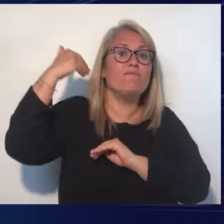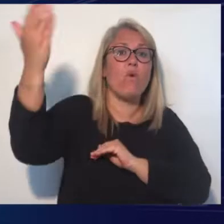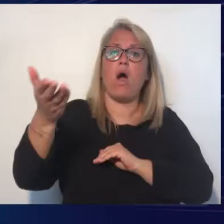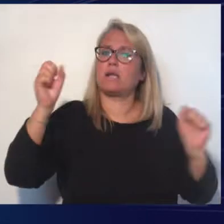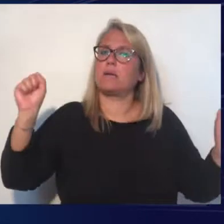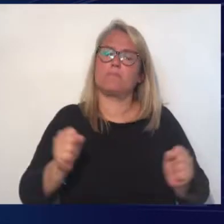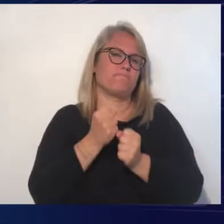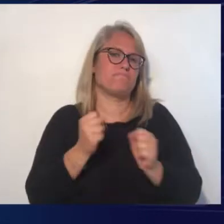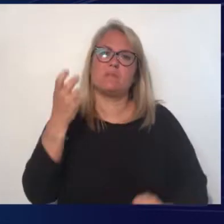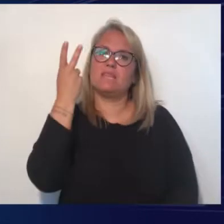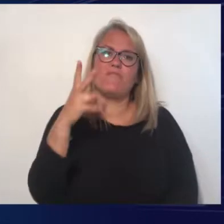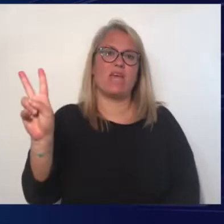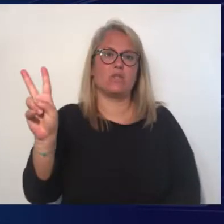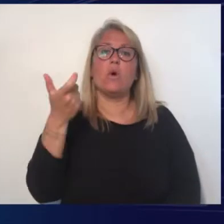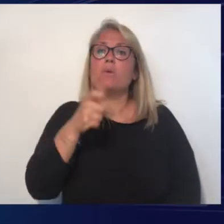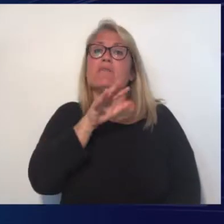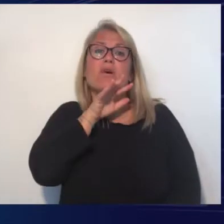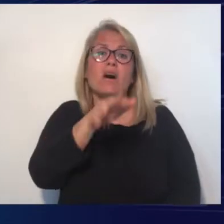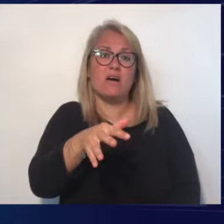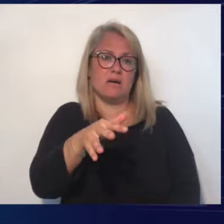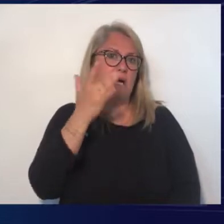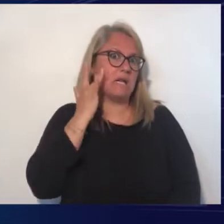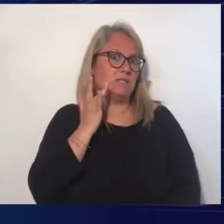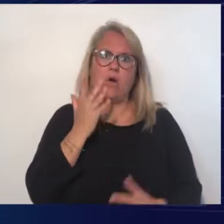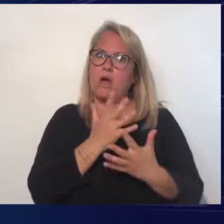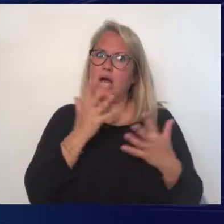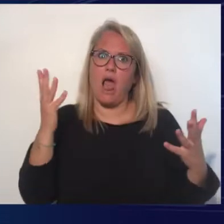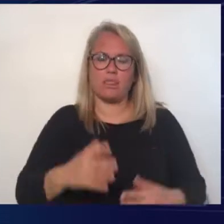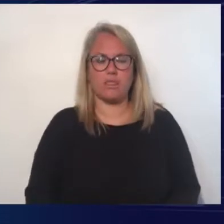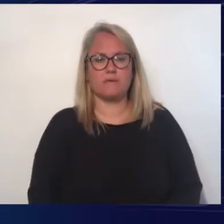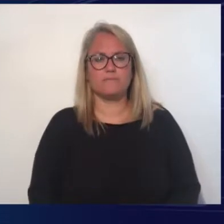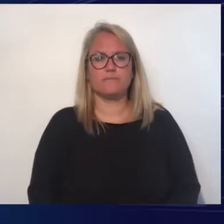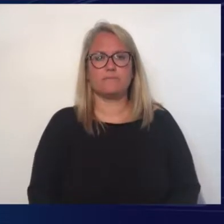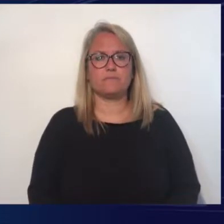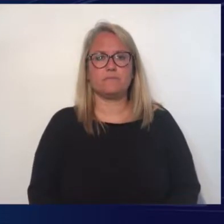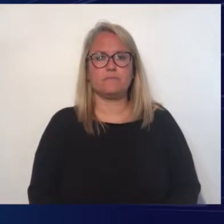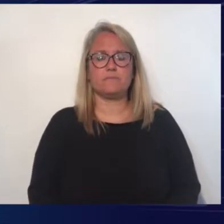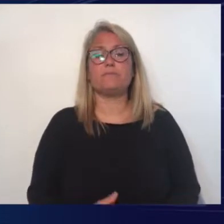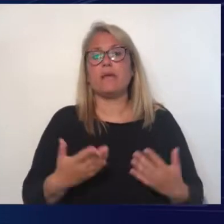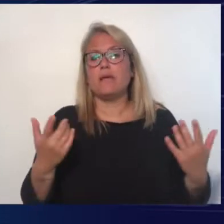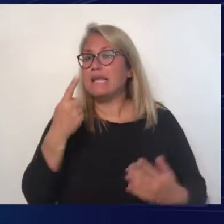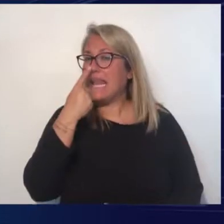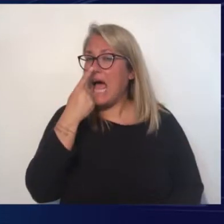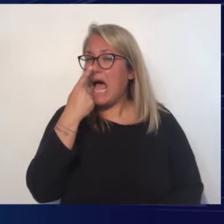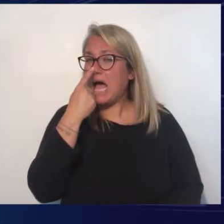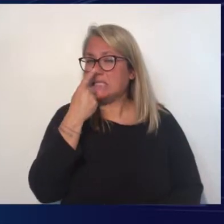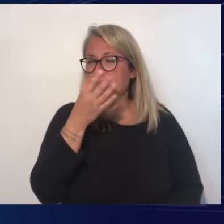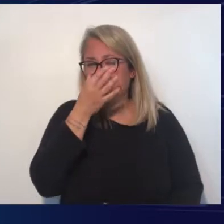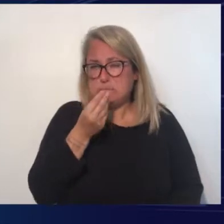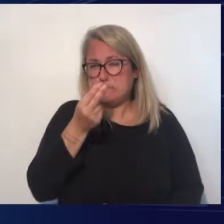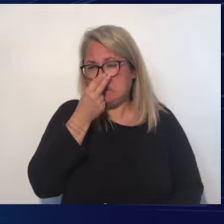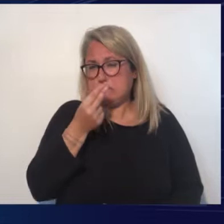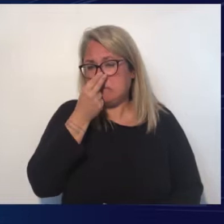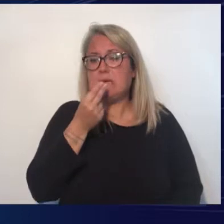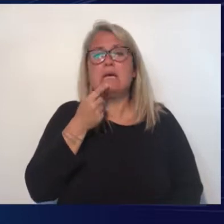attività fuori bordo, perché il rischio del vomito è altissimo. In più, avendo il naso chiuso, uno